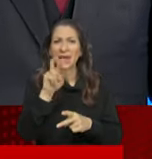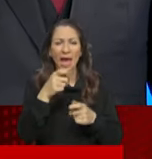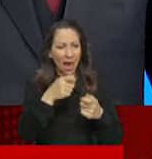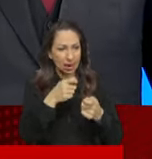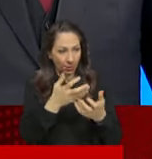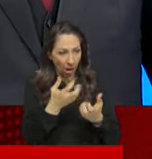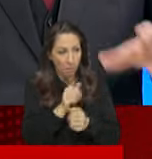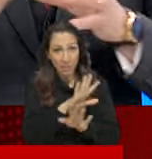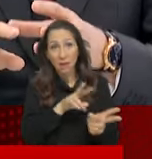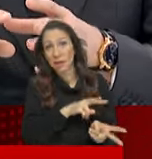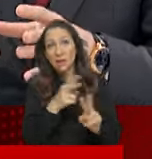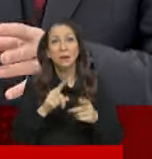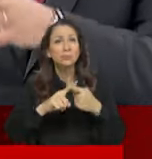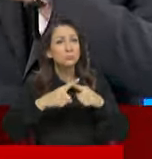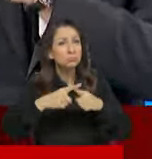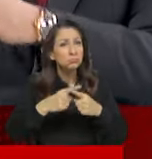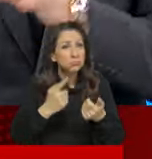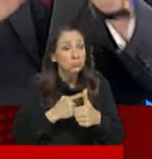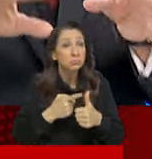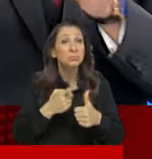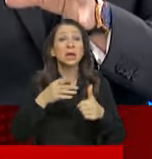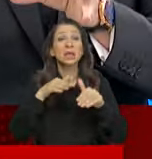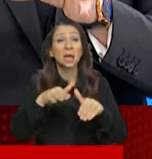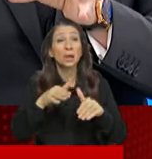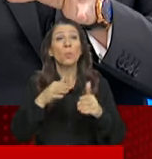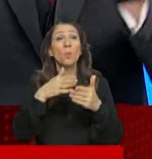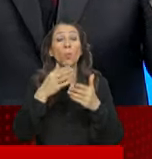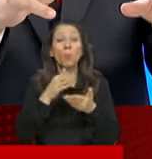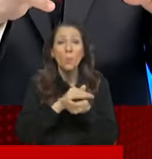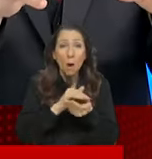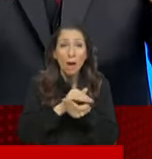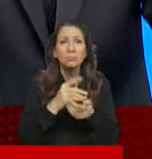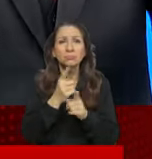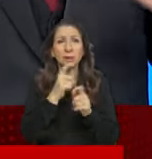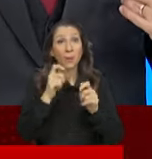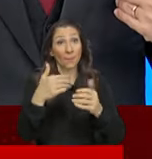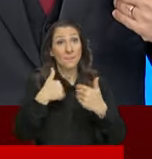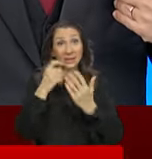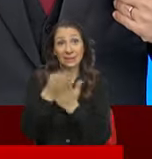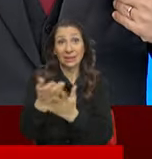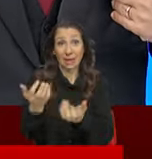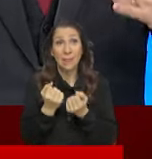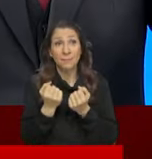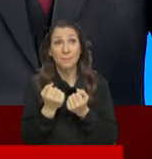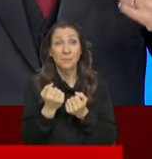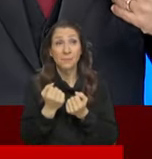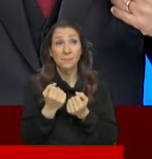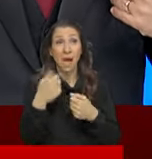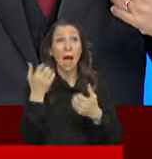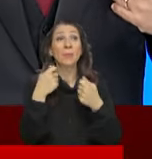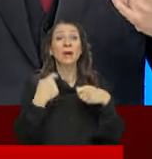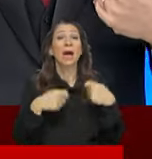eğitimden geçireyim erişim yapacaksınız kek börek kurabiye mi yapacaksınız üretin lütfen tamamını Ben satın alayım alım